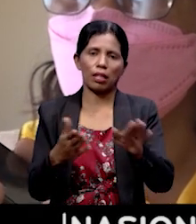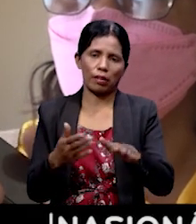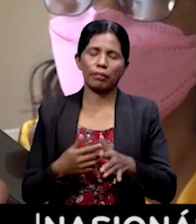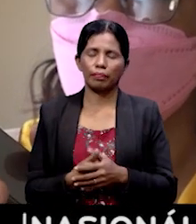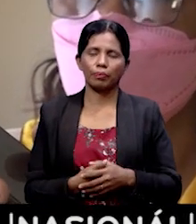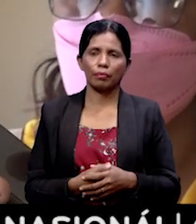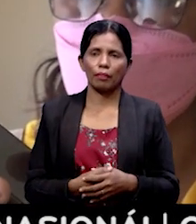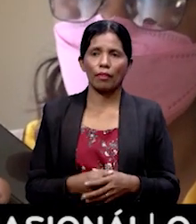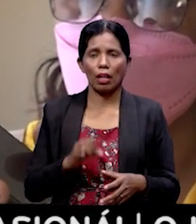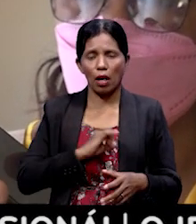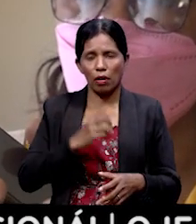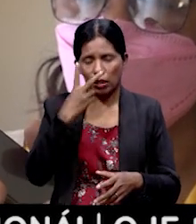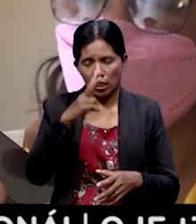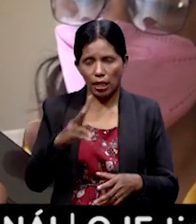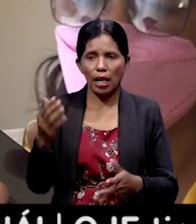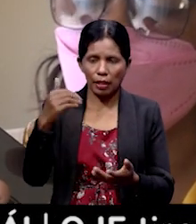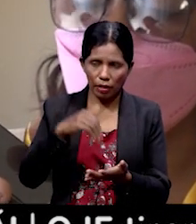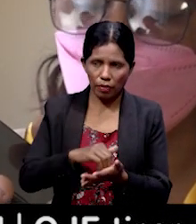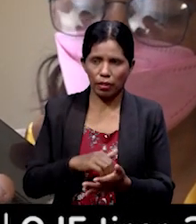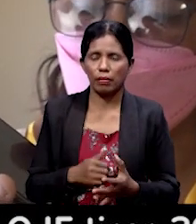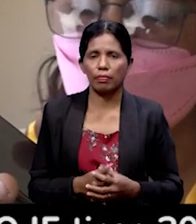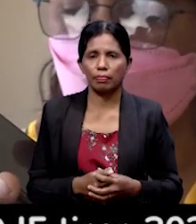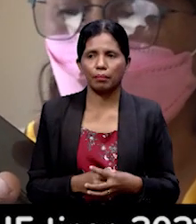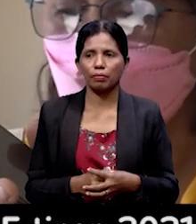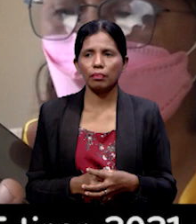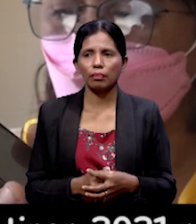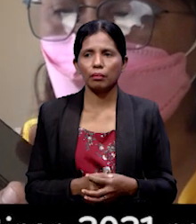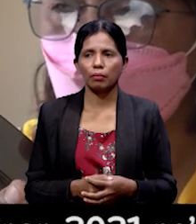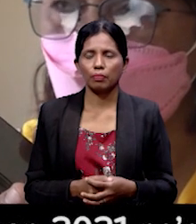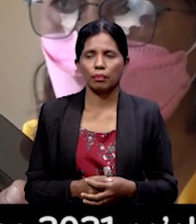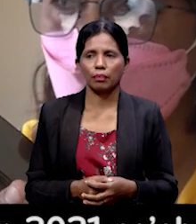Hari itu sih hari filafali bahaya.